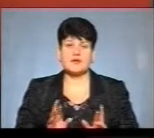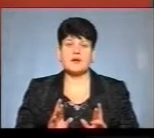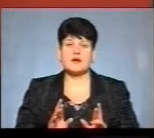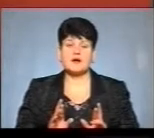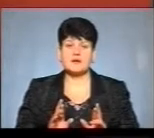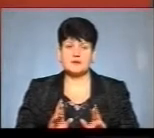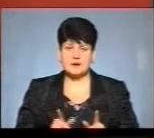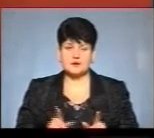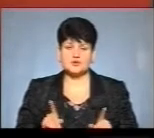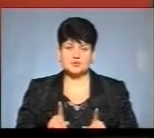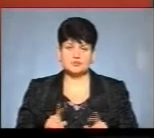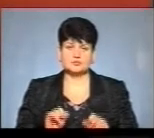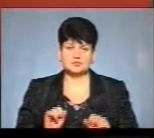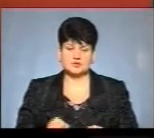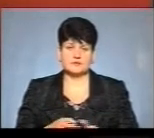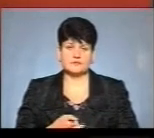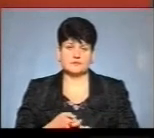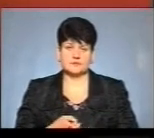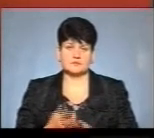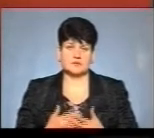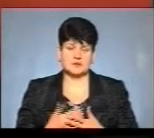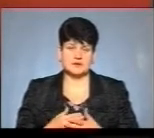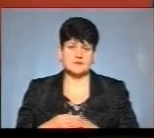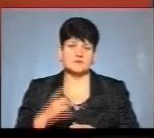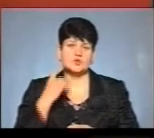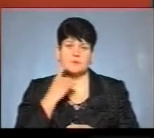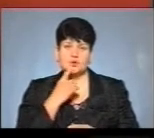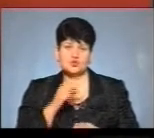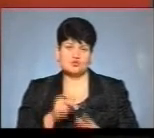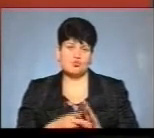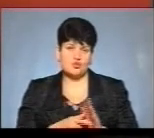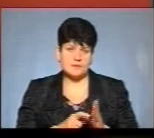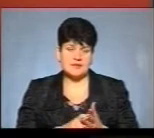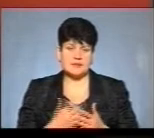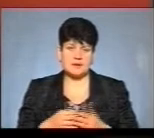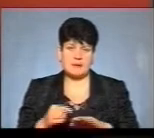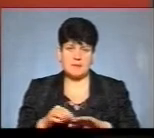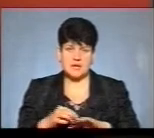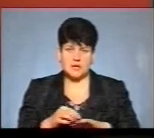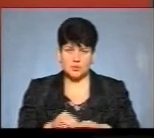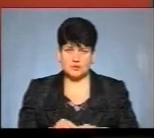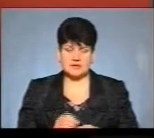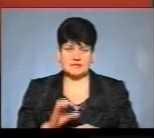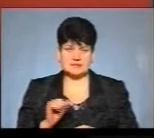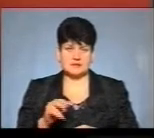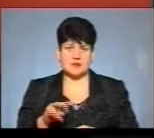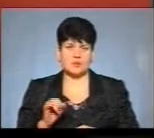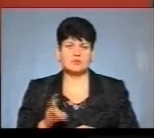щодо ймовірності інфікування, припустимо, в стоматологічних кабінетах, в манікюрних салонах, салонах